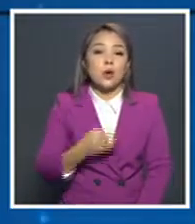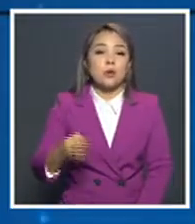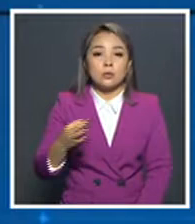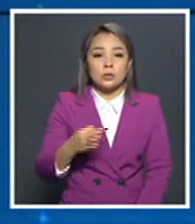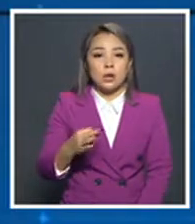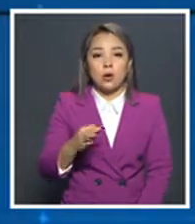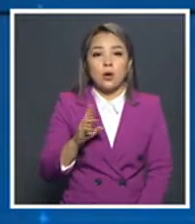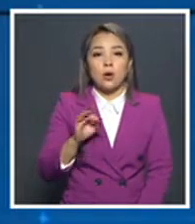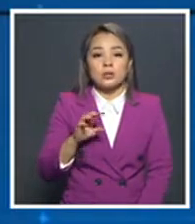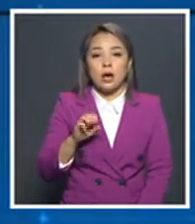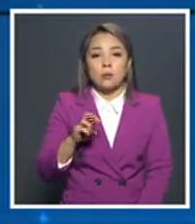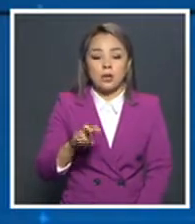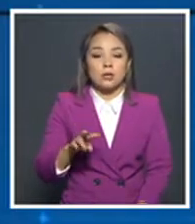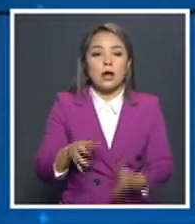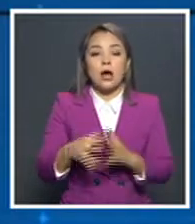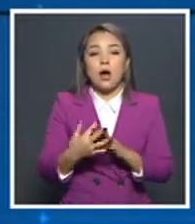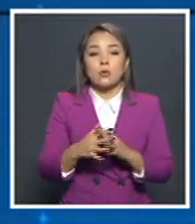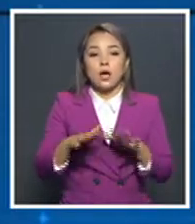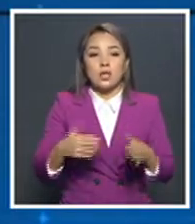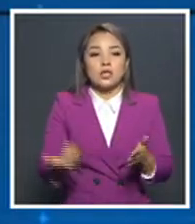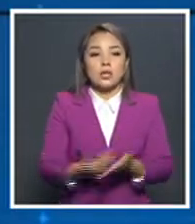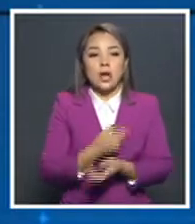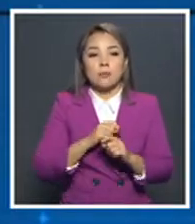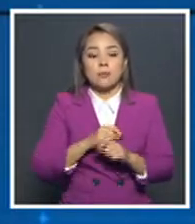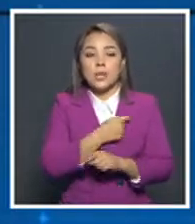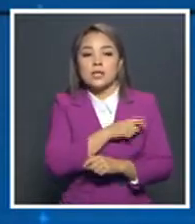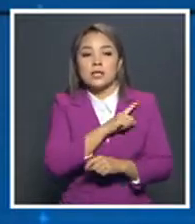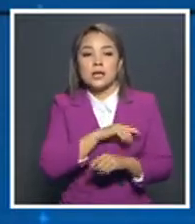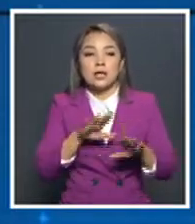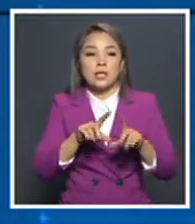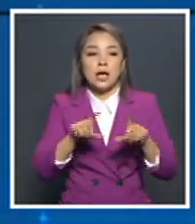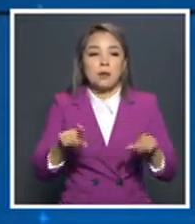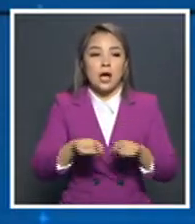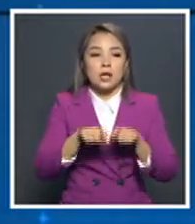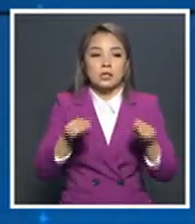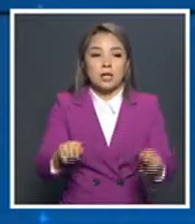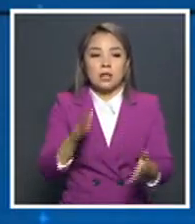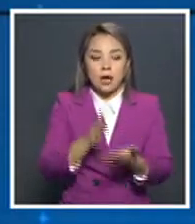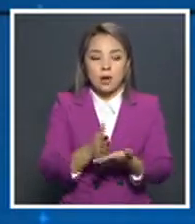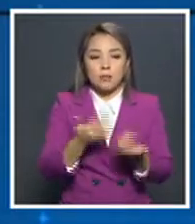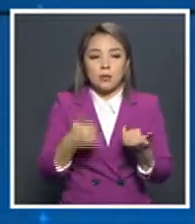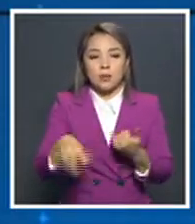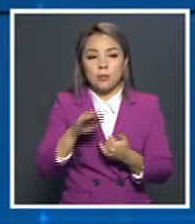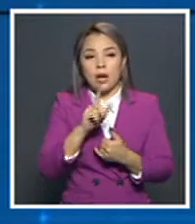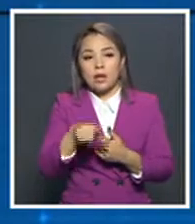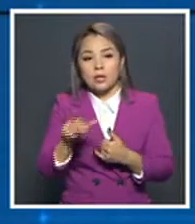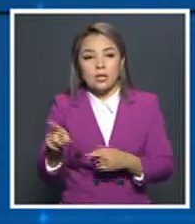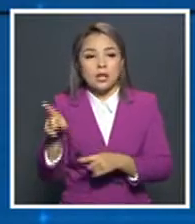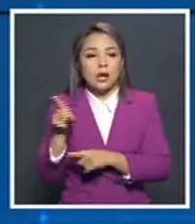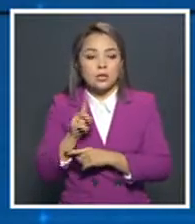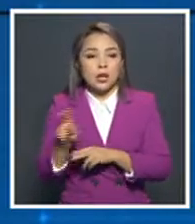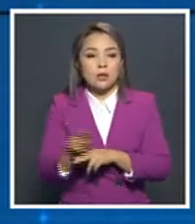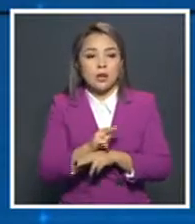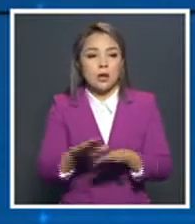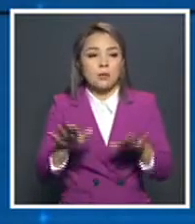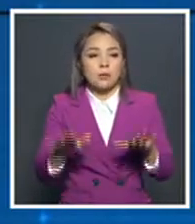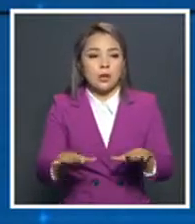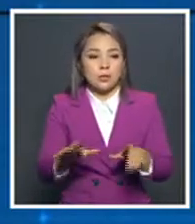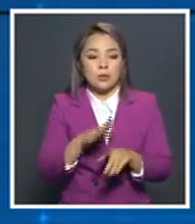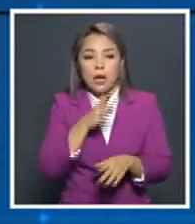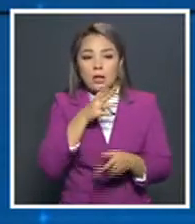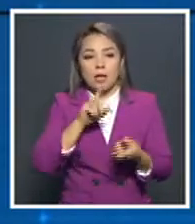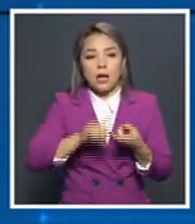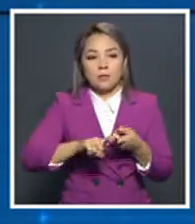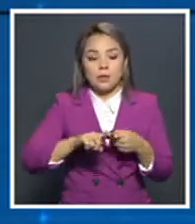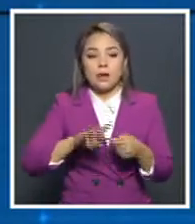облысындағы Қосаман ауылында жаңа медициналық бекет ашылды. Шалғайдағы елді мекен жұртшылығы көптен күткен емдеу орны заман